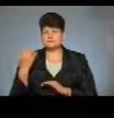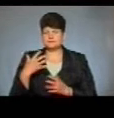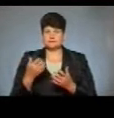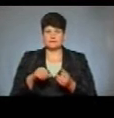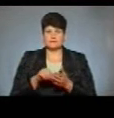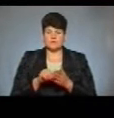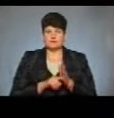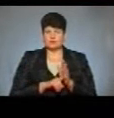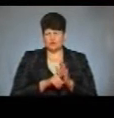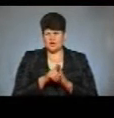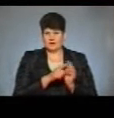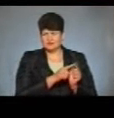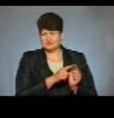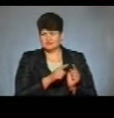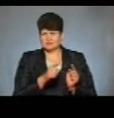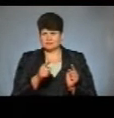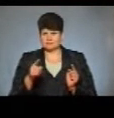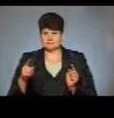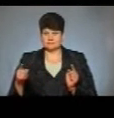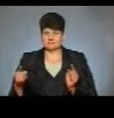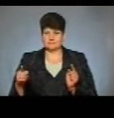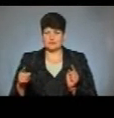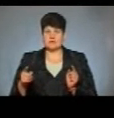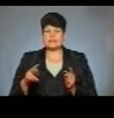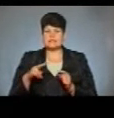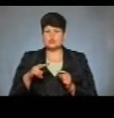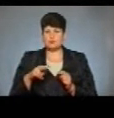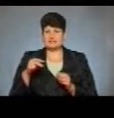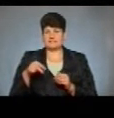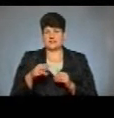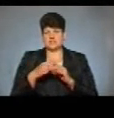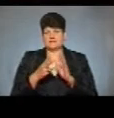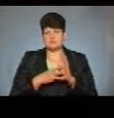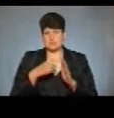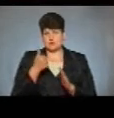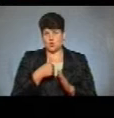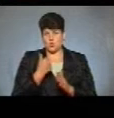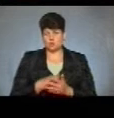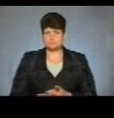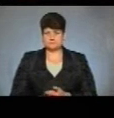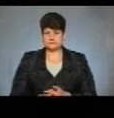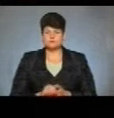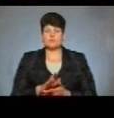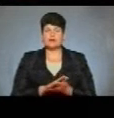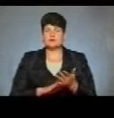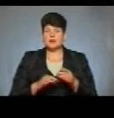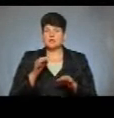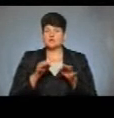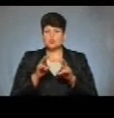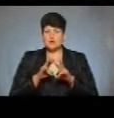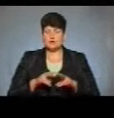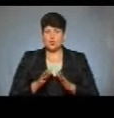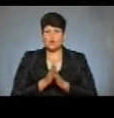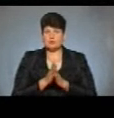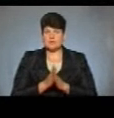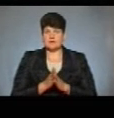від початку розгляду кримінального провадження з листопада 2018 року. Далі суд розглянув клопотання